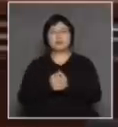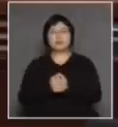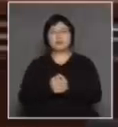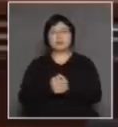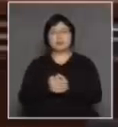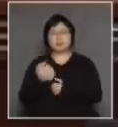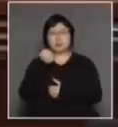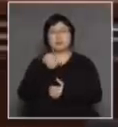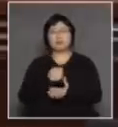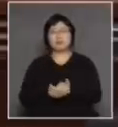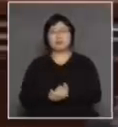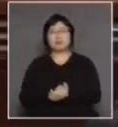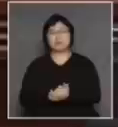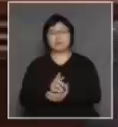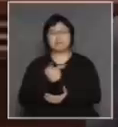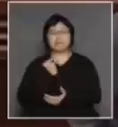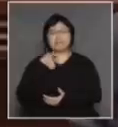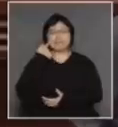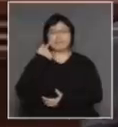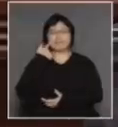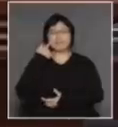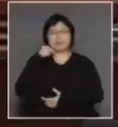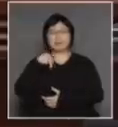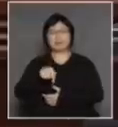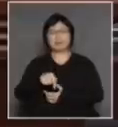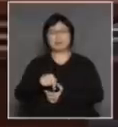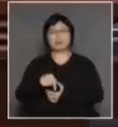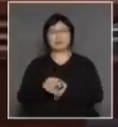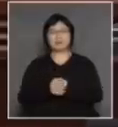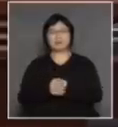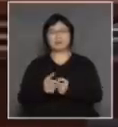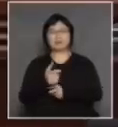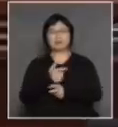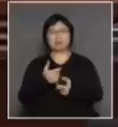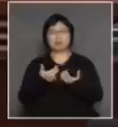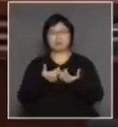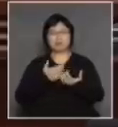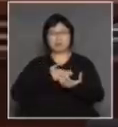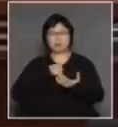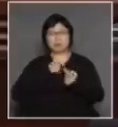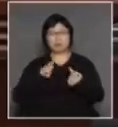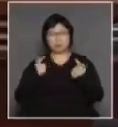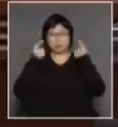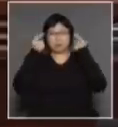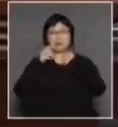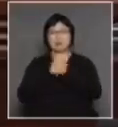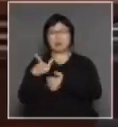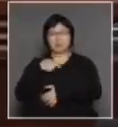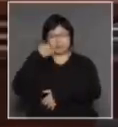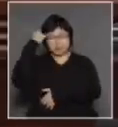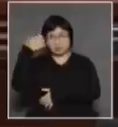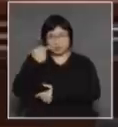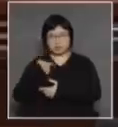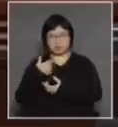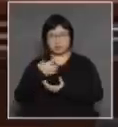主席，嚴肅啲，因為呢個係財政預算案嘅辯論。主席，我唔知道你有冇同感，